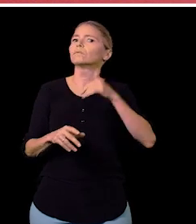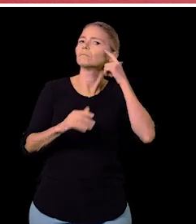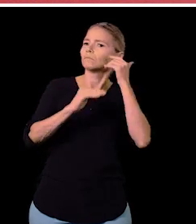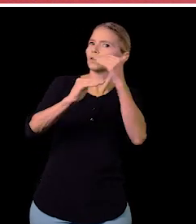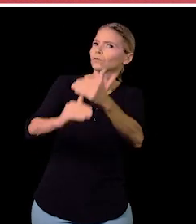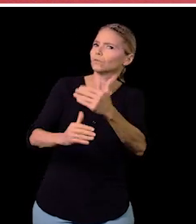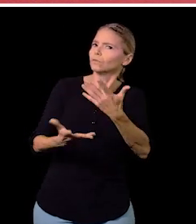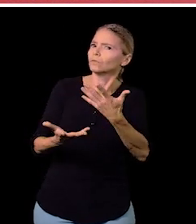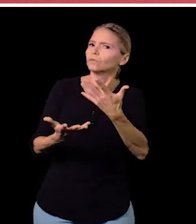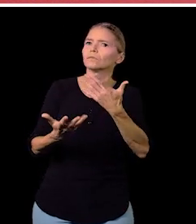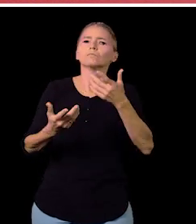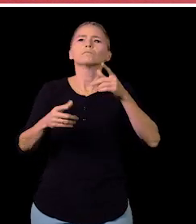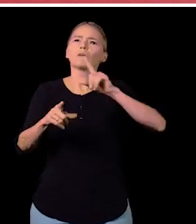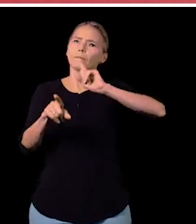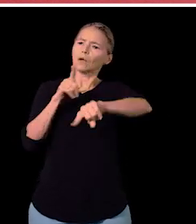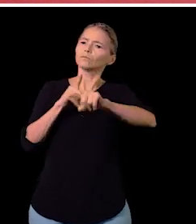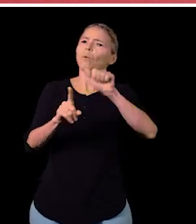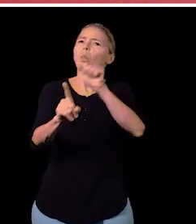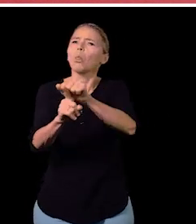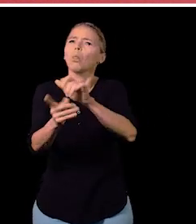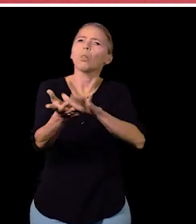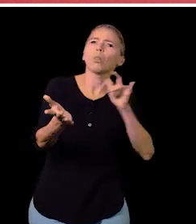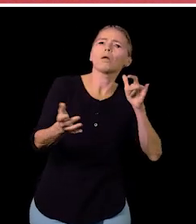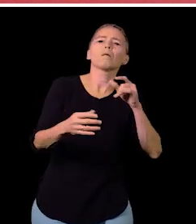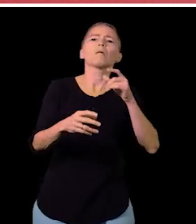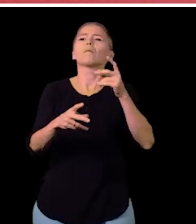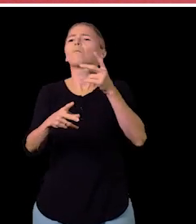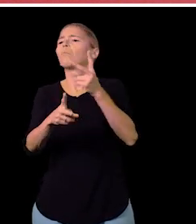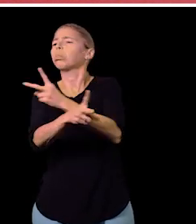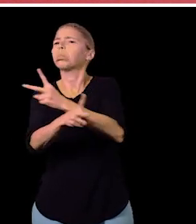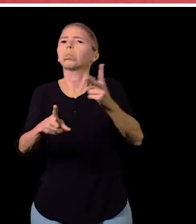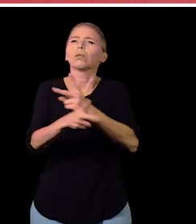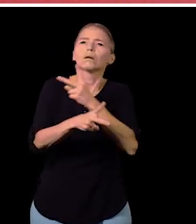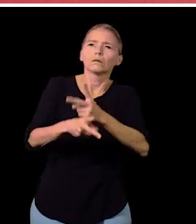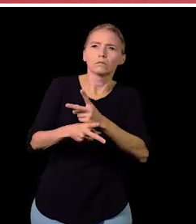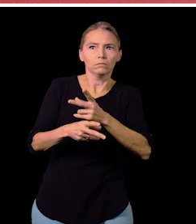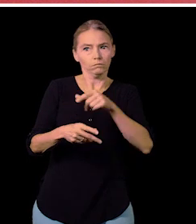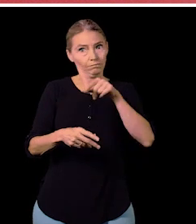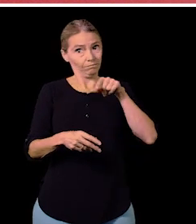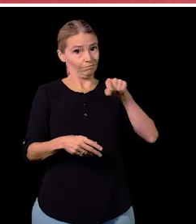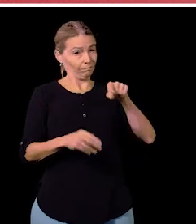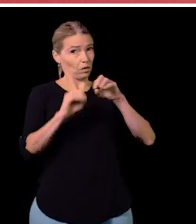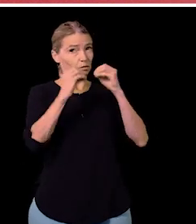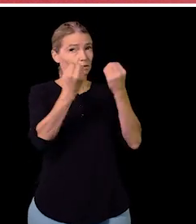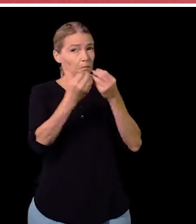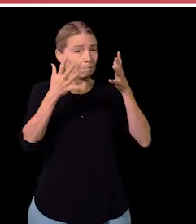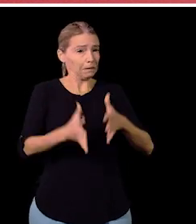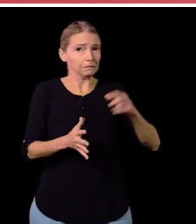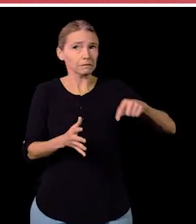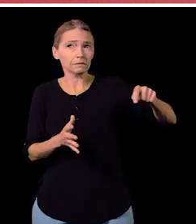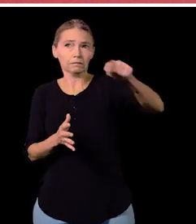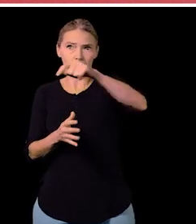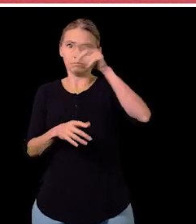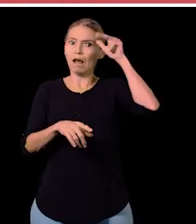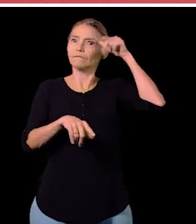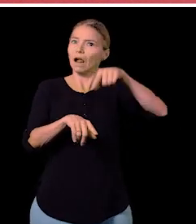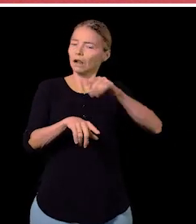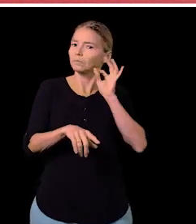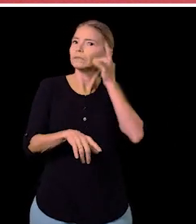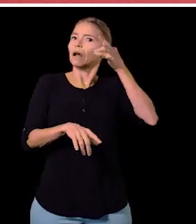d'abus, d'exploitation ou de maltraitance. Il y a plein d'organismes dans la région de Laval qui se spécialisent à ce niveau. Et pour nous en